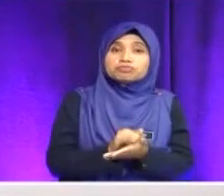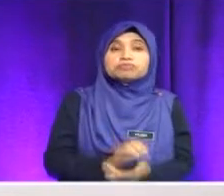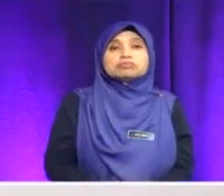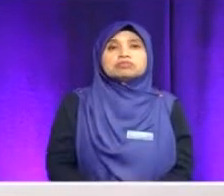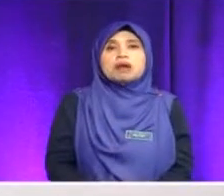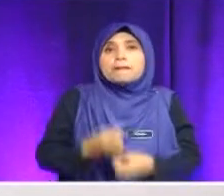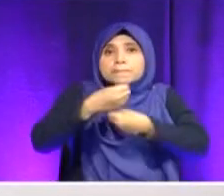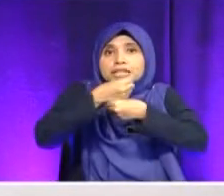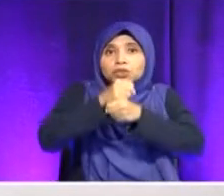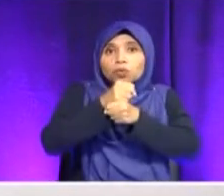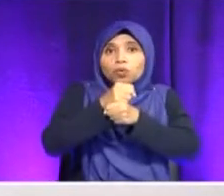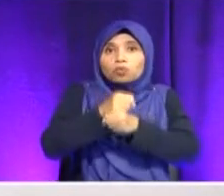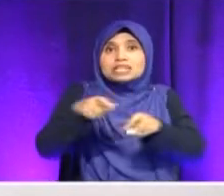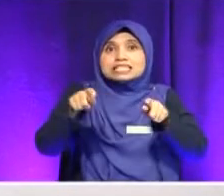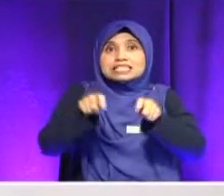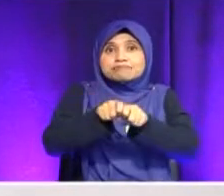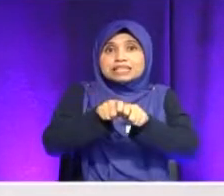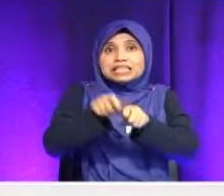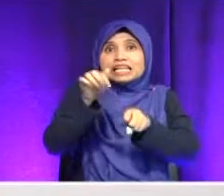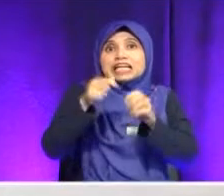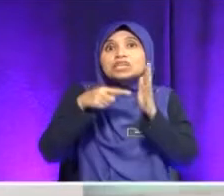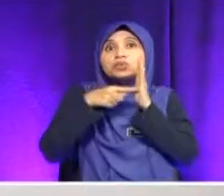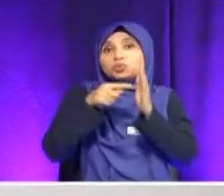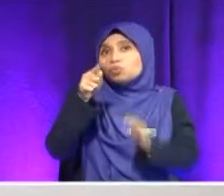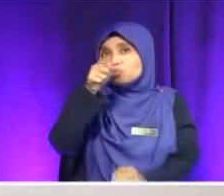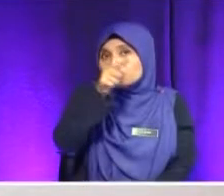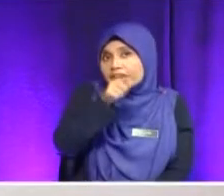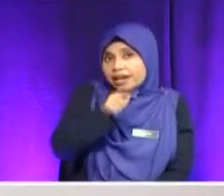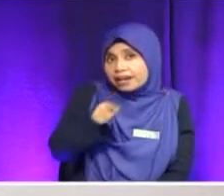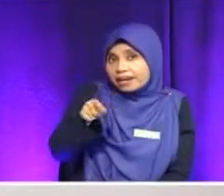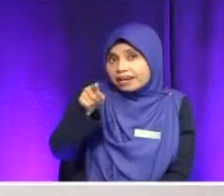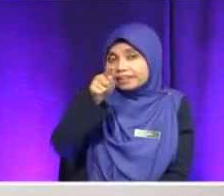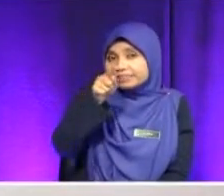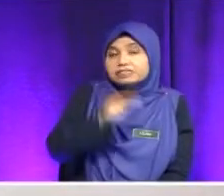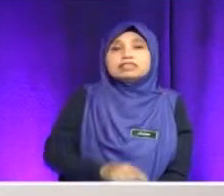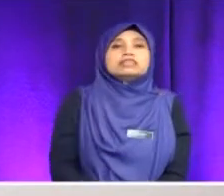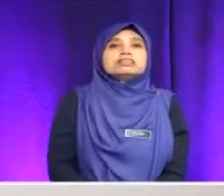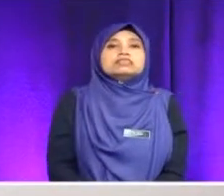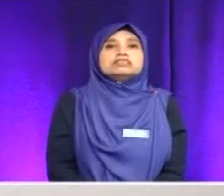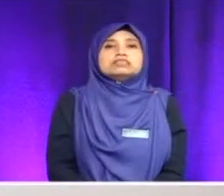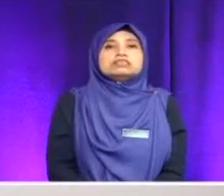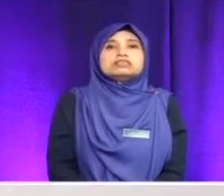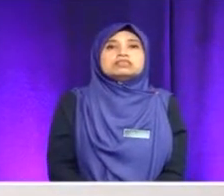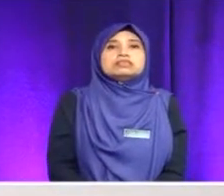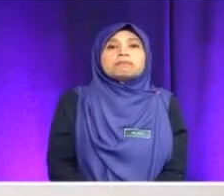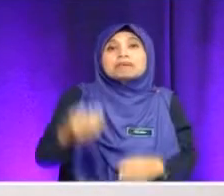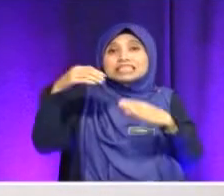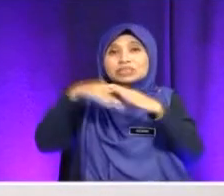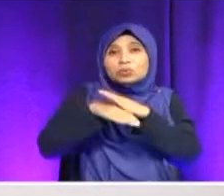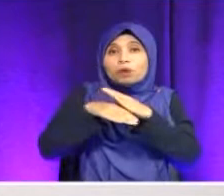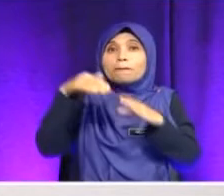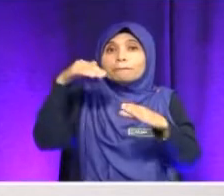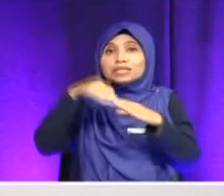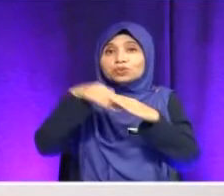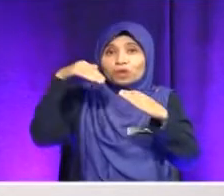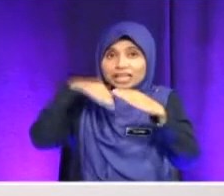Hai bentuk ganjil seperti ini bulat Oh gitu oke yang nih masukkan di dalam masukkan